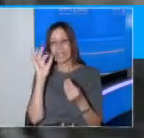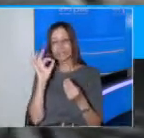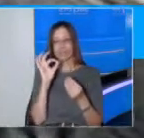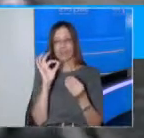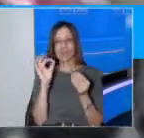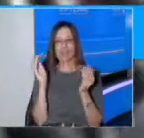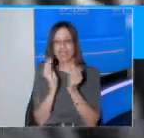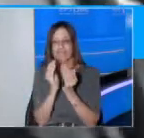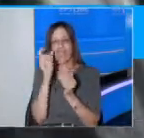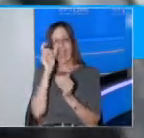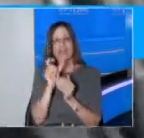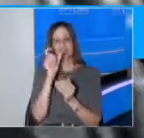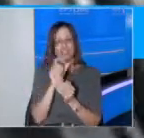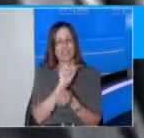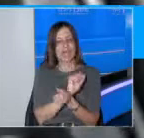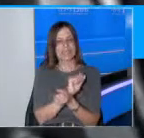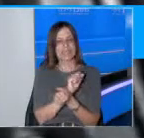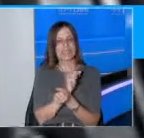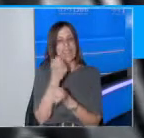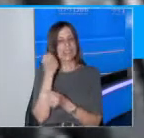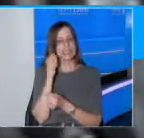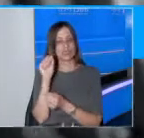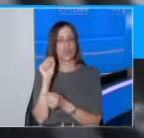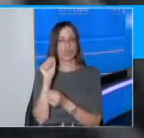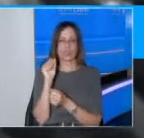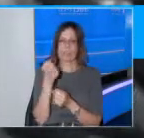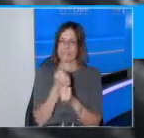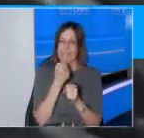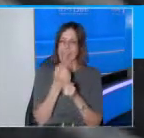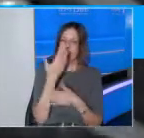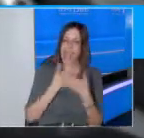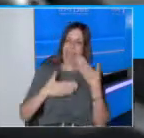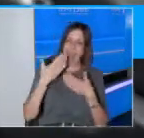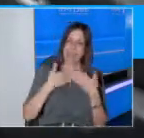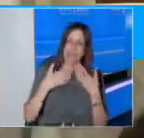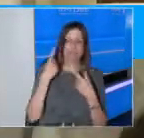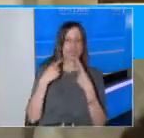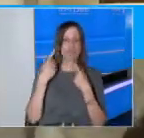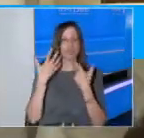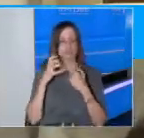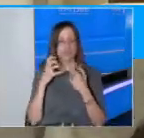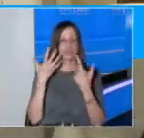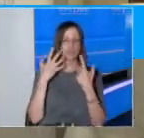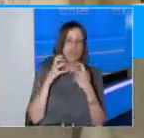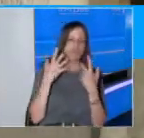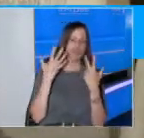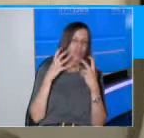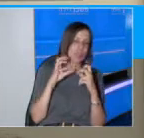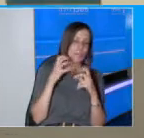קומץ, אסירי ציון, מסורבי עלייה, פעילי עלייה, שבשנות ה-60, 70, 80